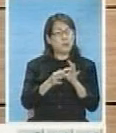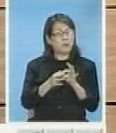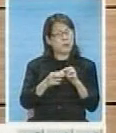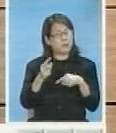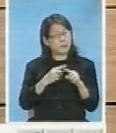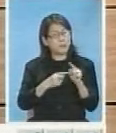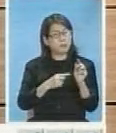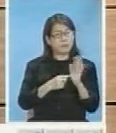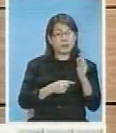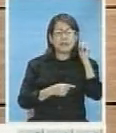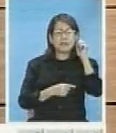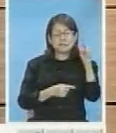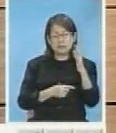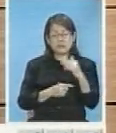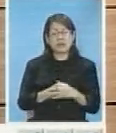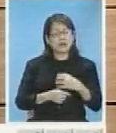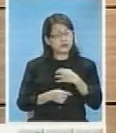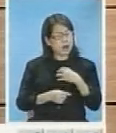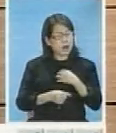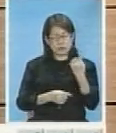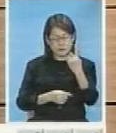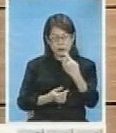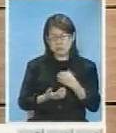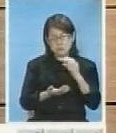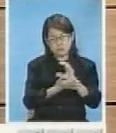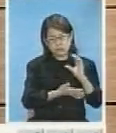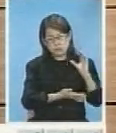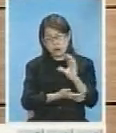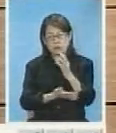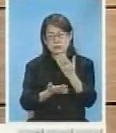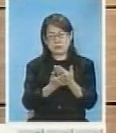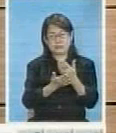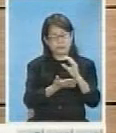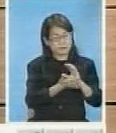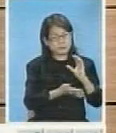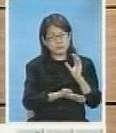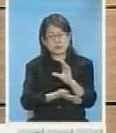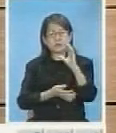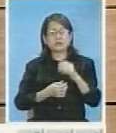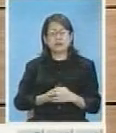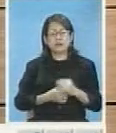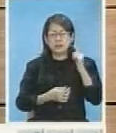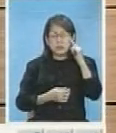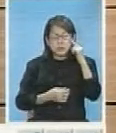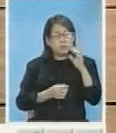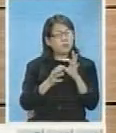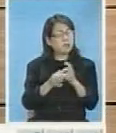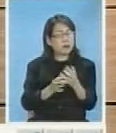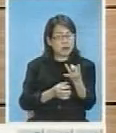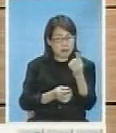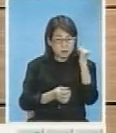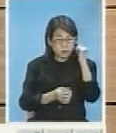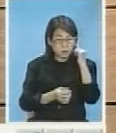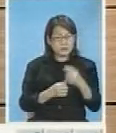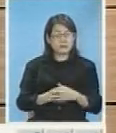ม่ไปแต่สิ่งหนึ่งที่ผมต้องการคืองบประมาณที่จะลงไปในพื้นที่ครับผมกังวลใจอย่างไรครับท่านประธานครับผมกัง